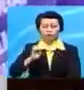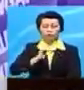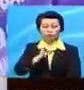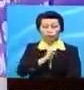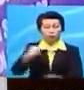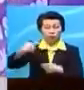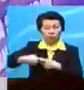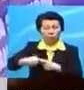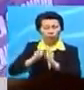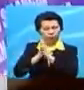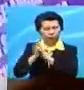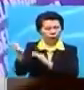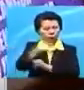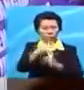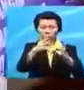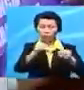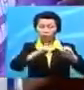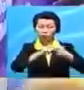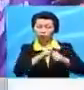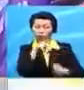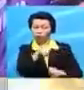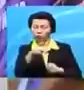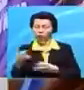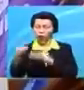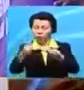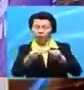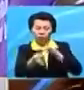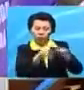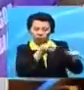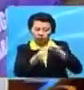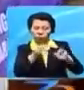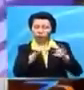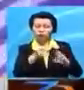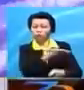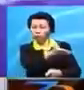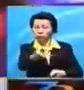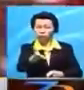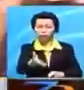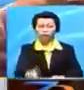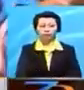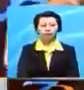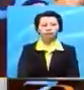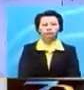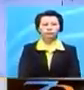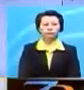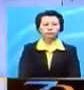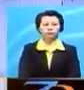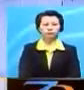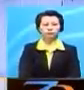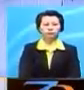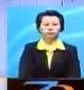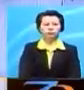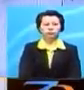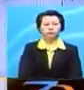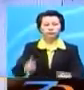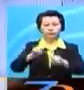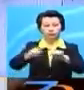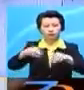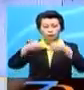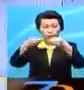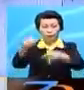berkaitan menyelesaikan masalah itu dan memberi penjelasan kepada penduduk. Apa yang diberikan hari